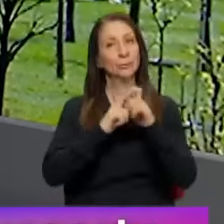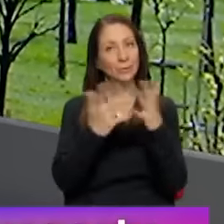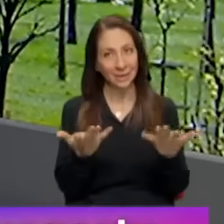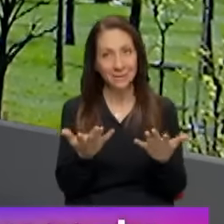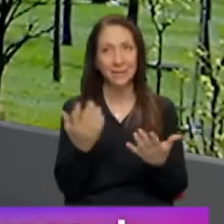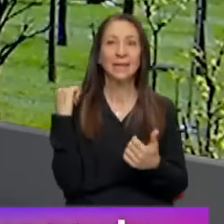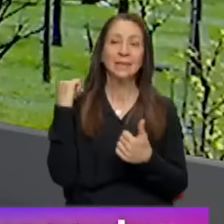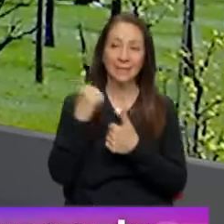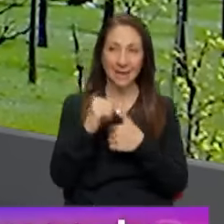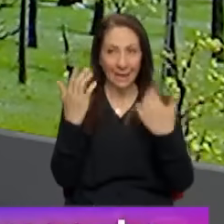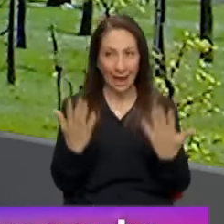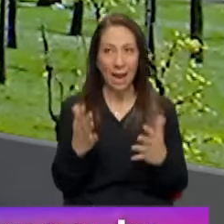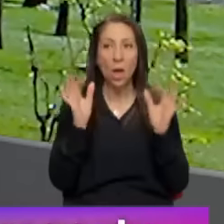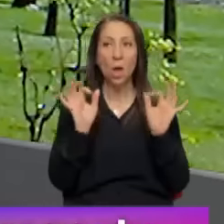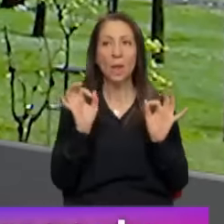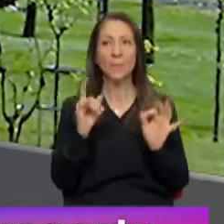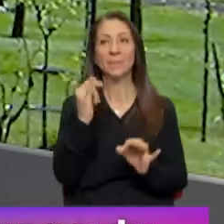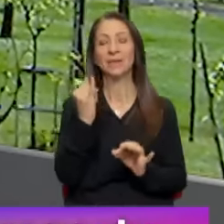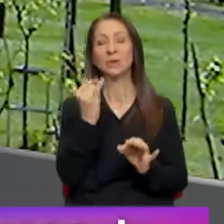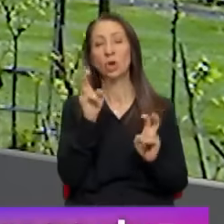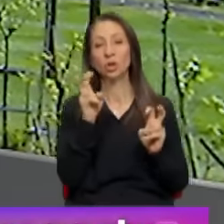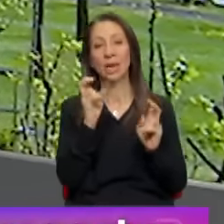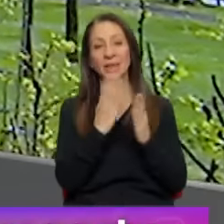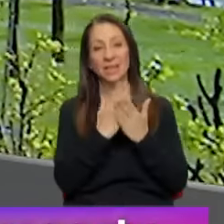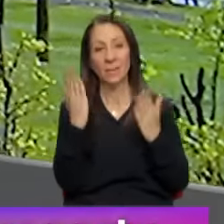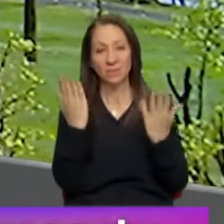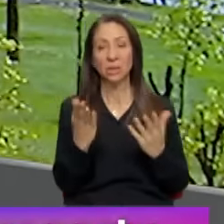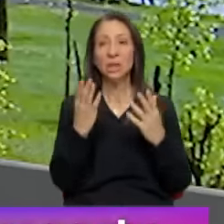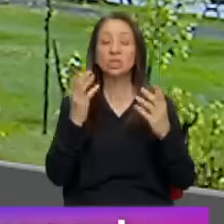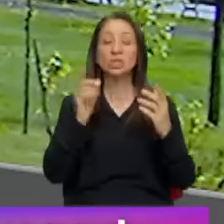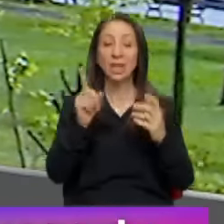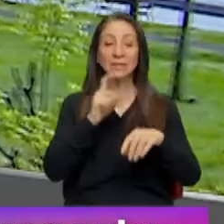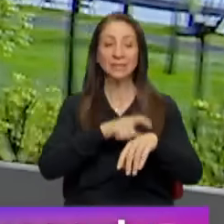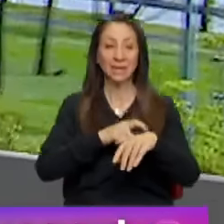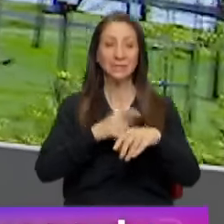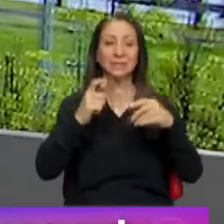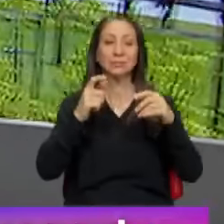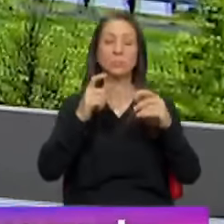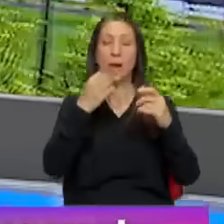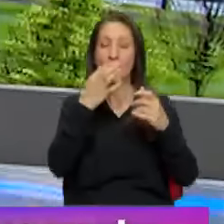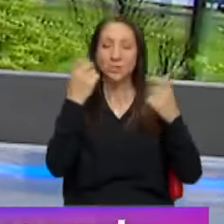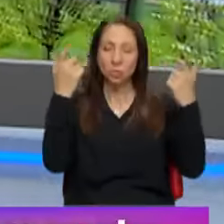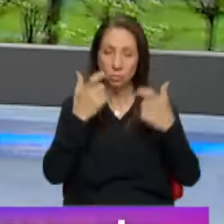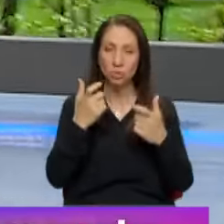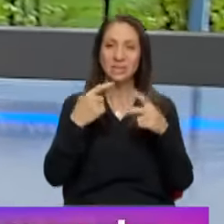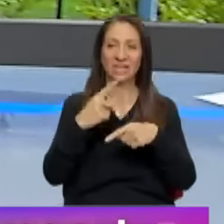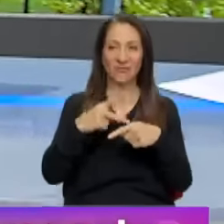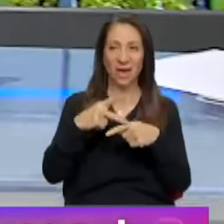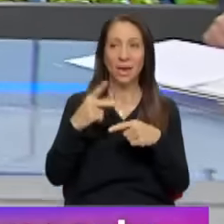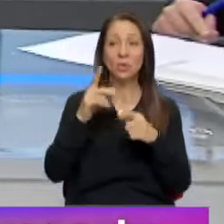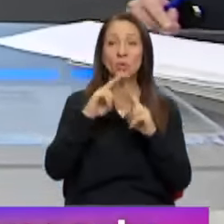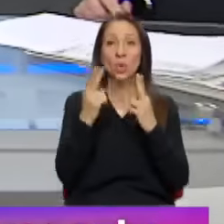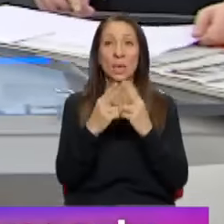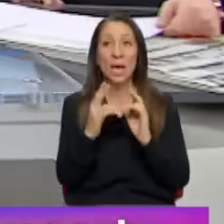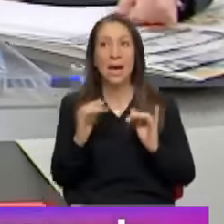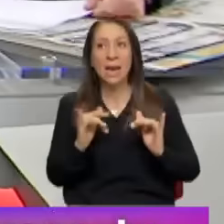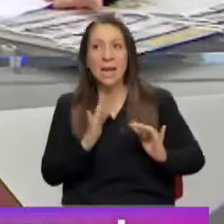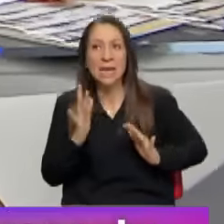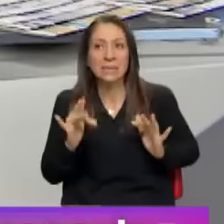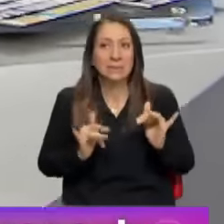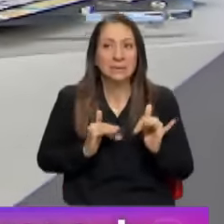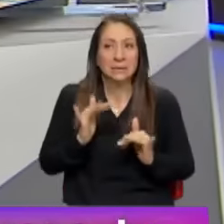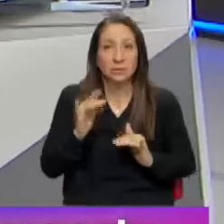Günaydın. Bir kez daha önemli bir konuyla devam edeceğiz. Çalar Saat Bülten sorumlusu Zafer Söken de yanımızda. Dünya diken üstünde ya da